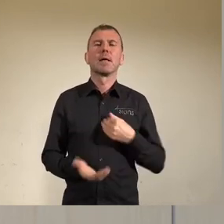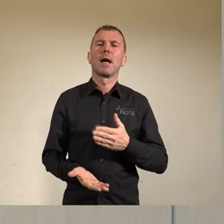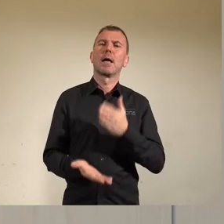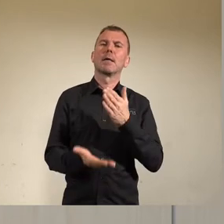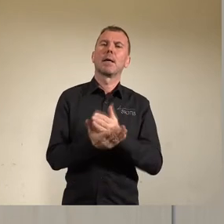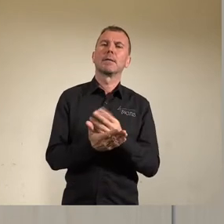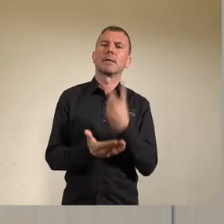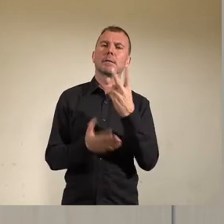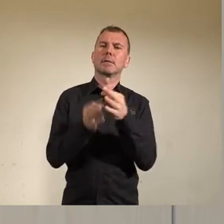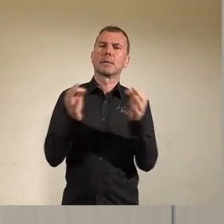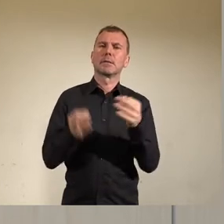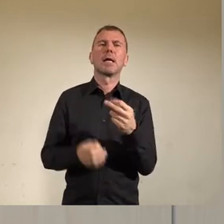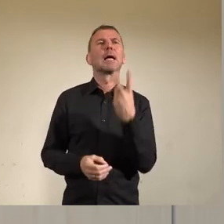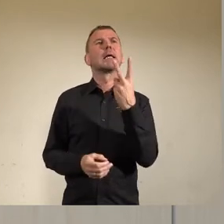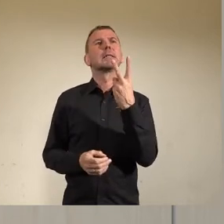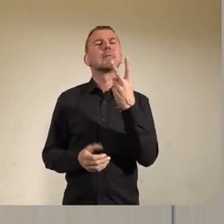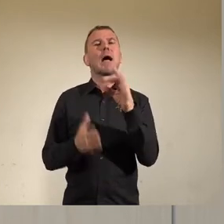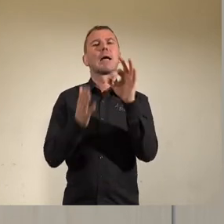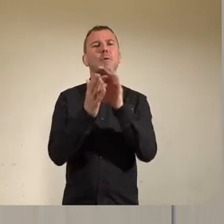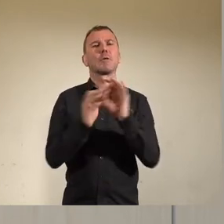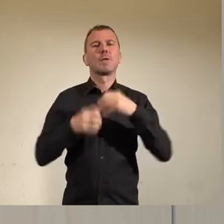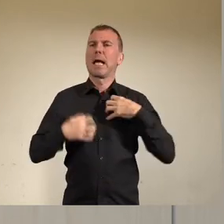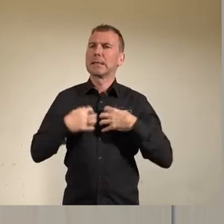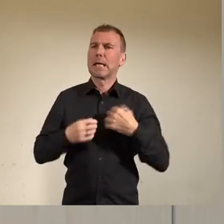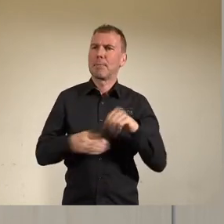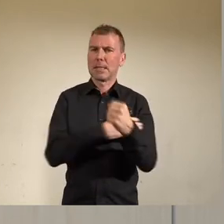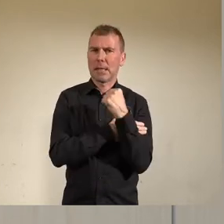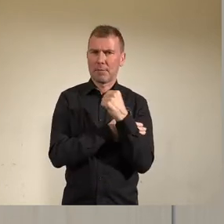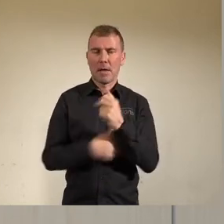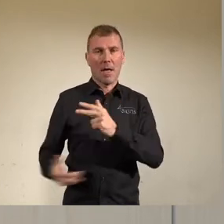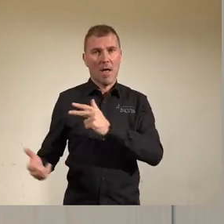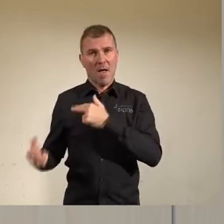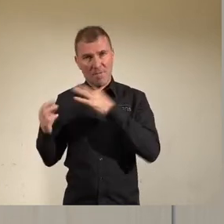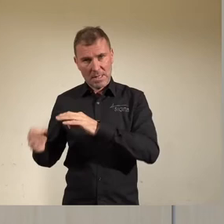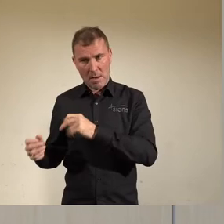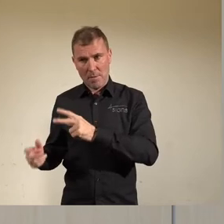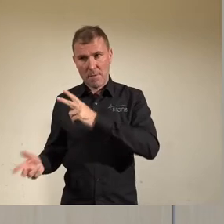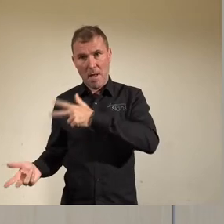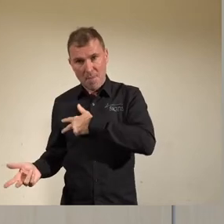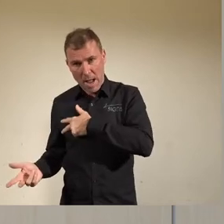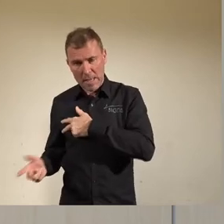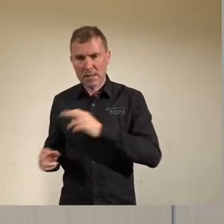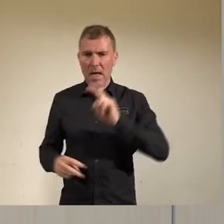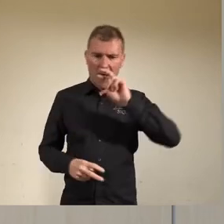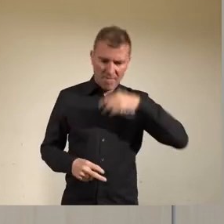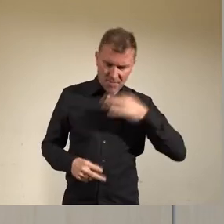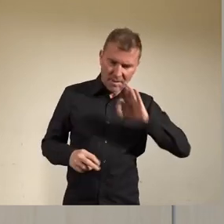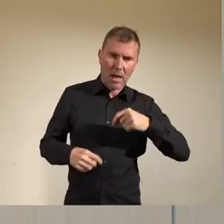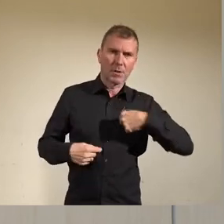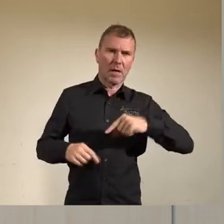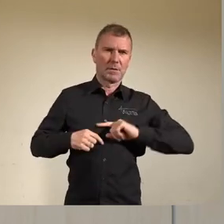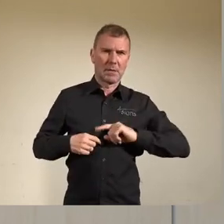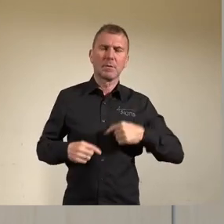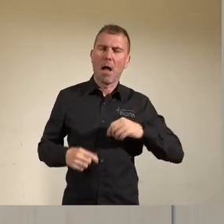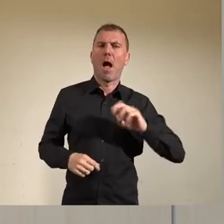Zwei Dinge verleihen der Seele am meisten Kraft. Vertrauen auf die Wahrheit und Vertrauen auf sich selbst. Und das gilt für die AfD, gilt für diesen